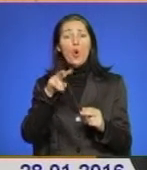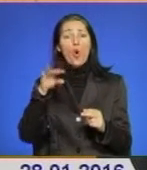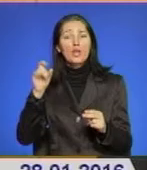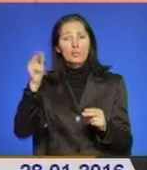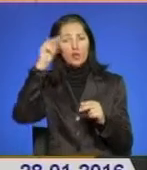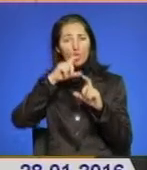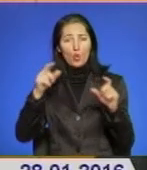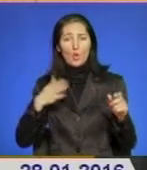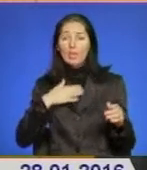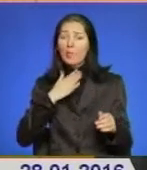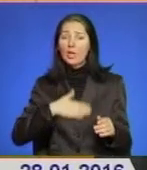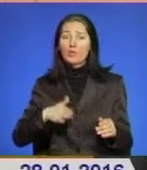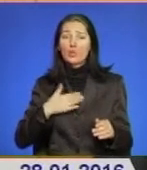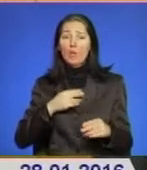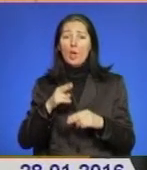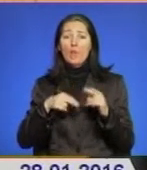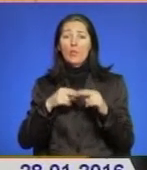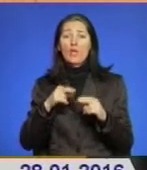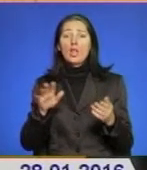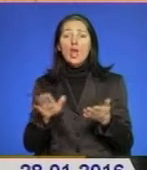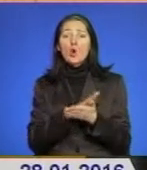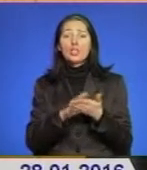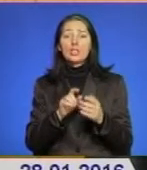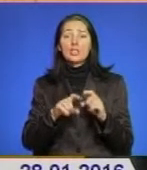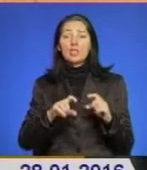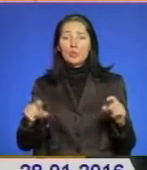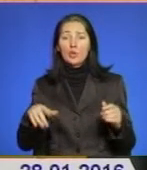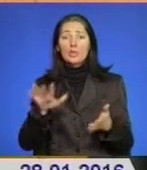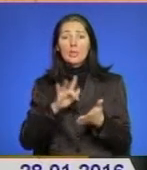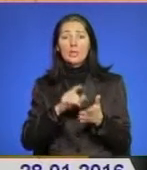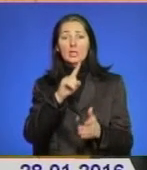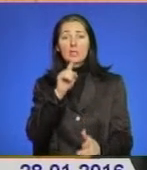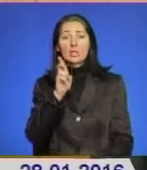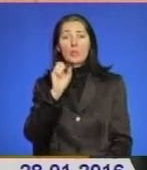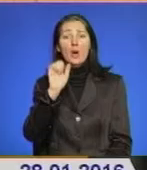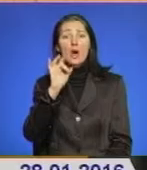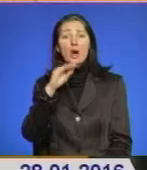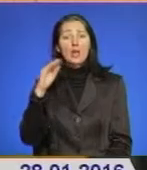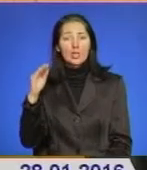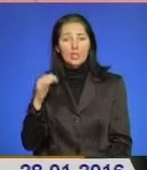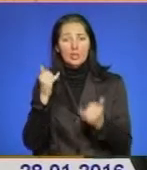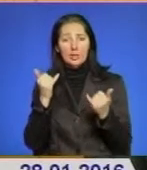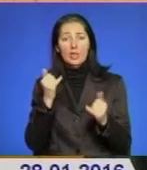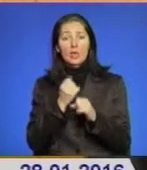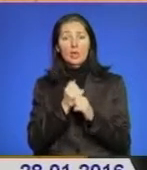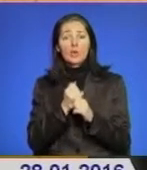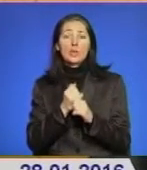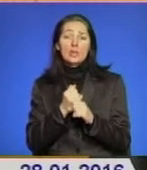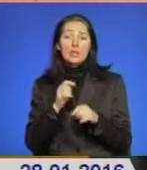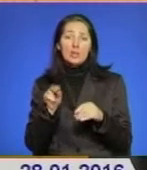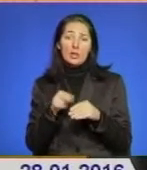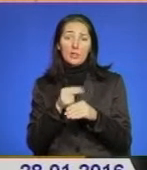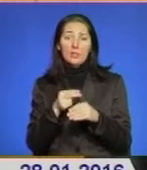що ми побудували очисні споруди в місті Збаражі. Зараз вона ведеться наладка і